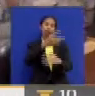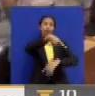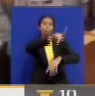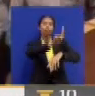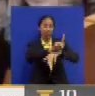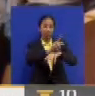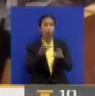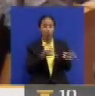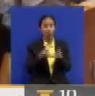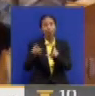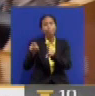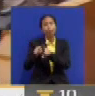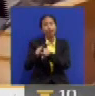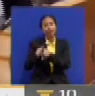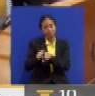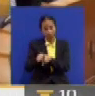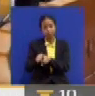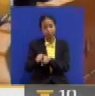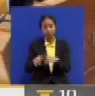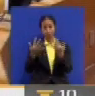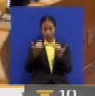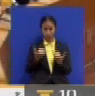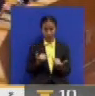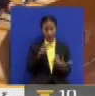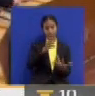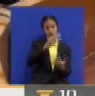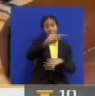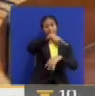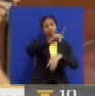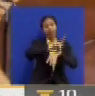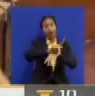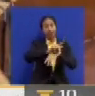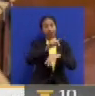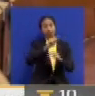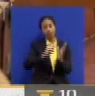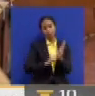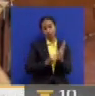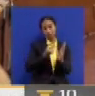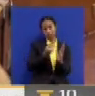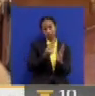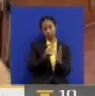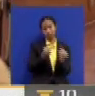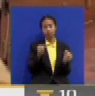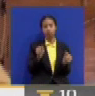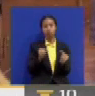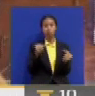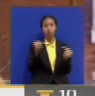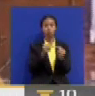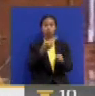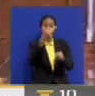าทางโน้นเพื่อทางโน้นหนุนคุณชวนเป็นนายกเป็นได้อยู่ดีนั่นแหละ ค่ะ แล้วคราวนี้จะรวบพวกเดียวเลือกนายกวันเดียวเลย